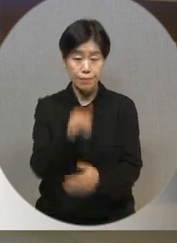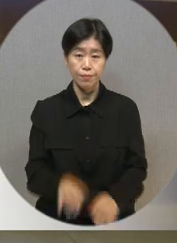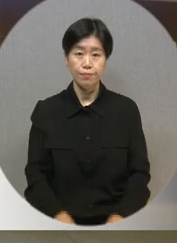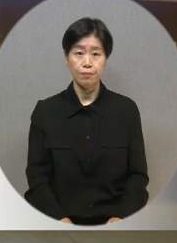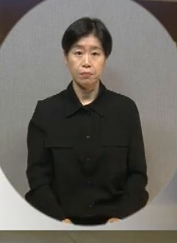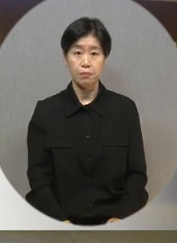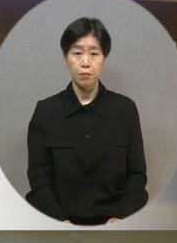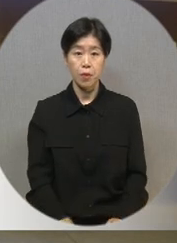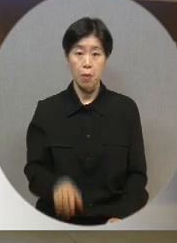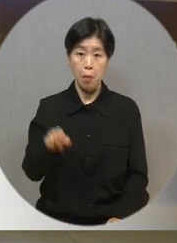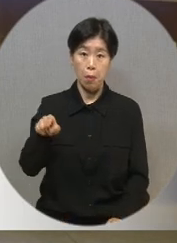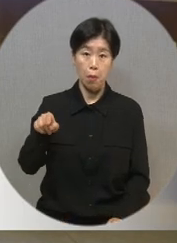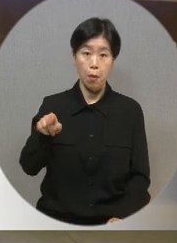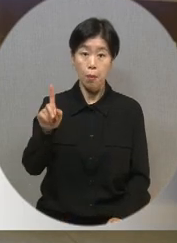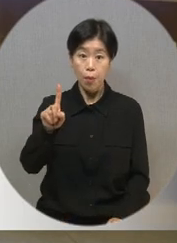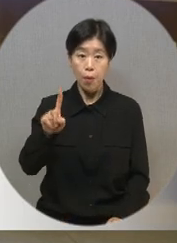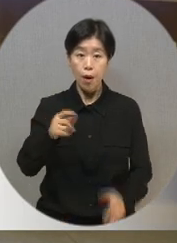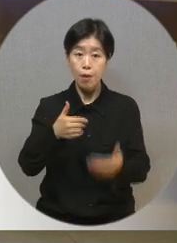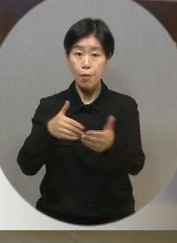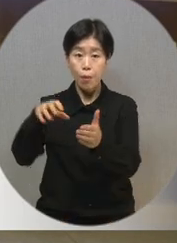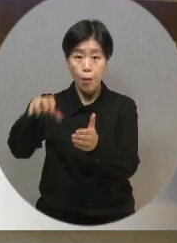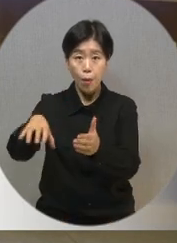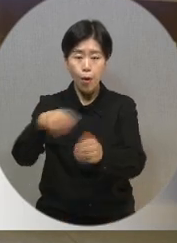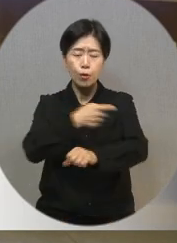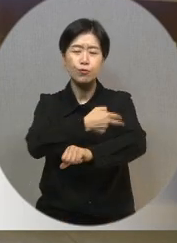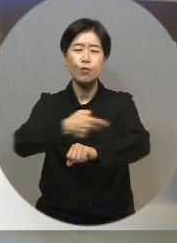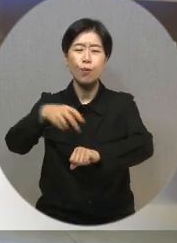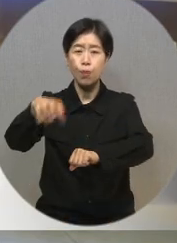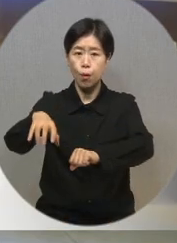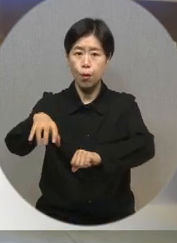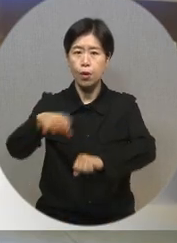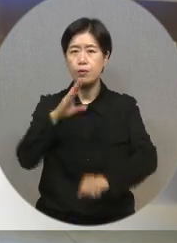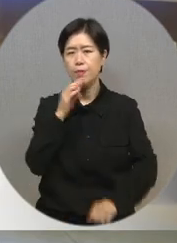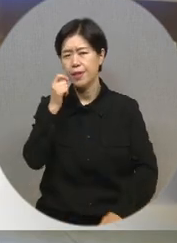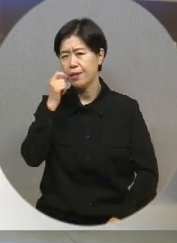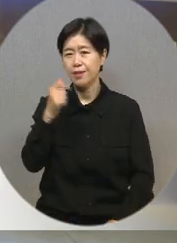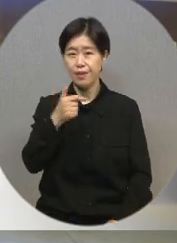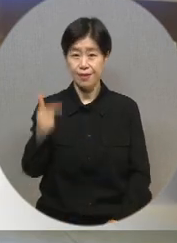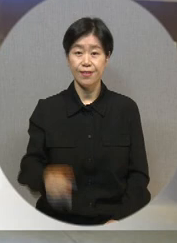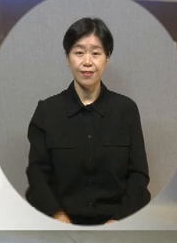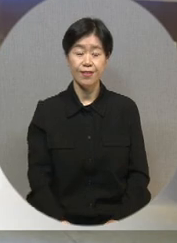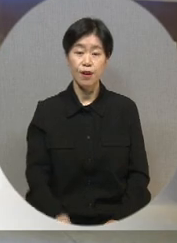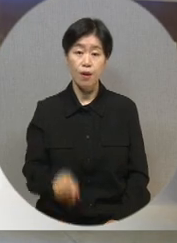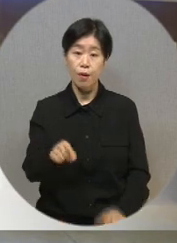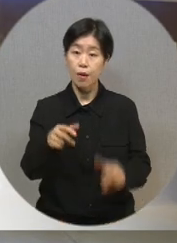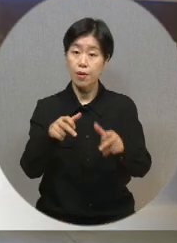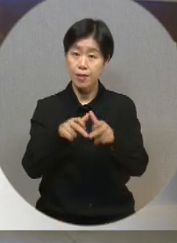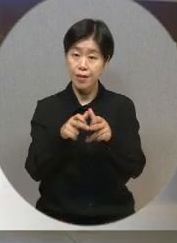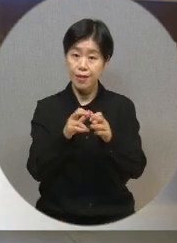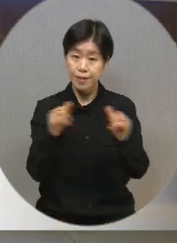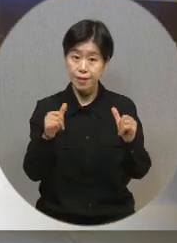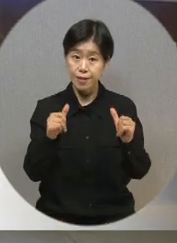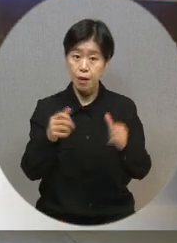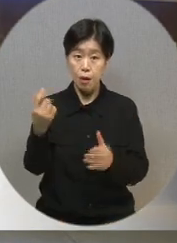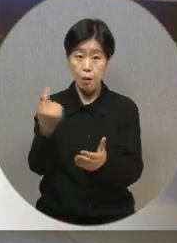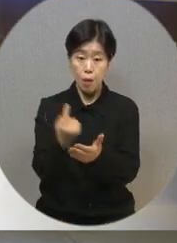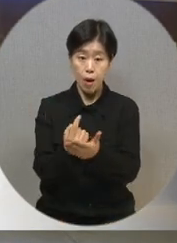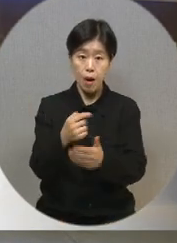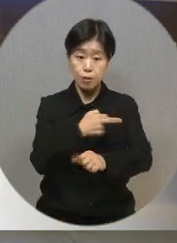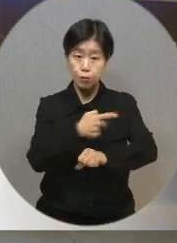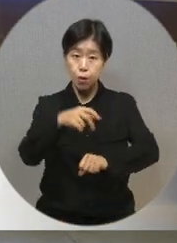수중 운동실은 우리 장애인들한테 가장 인기가 좋습니다. 우리 동천시의 많은 장애인분들이 이 시설을